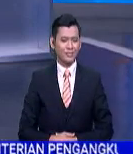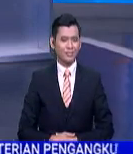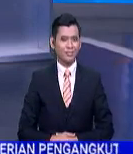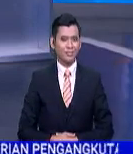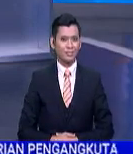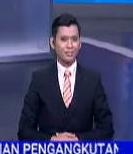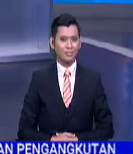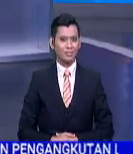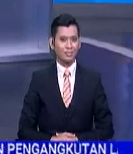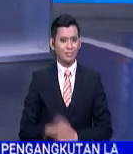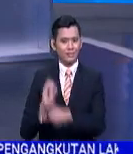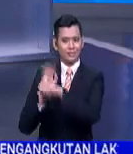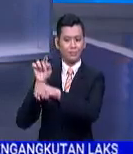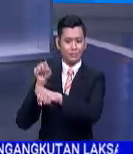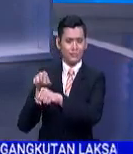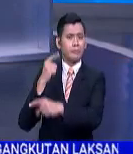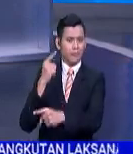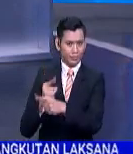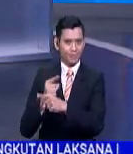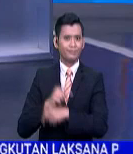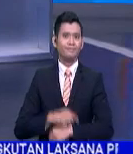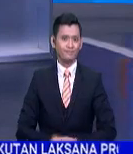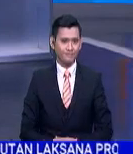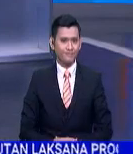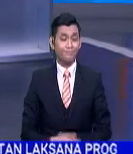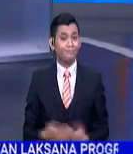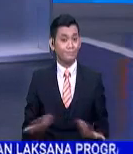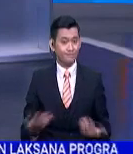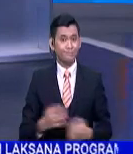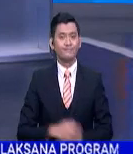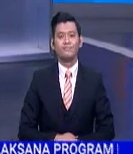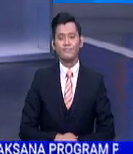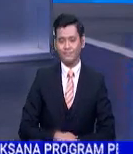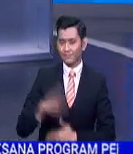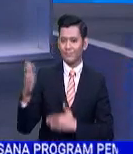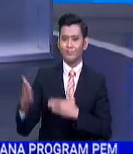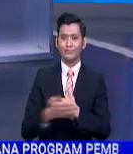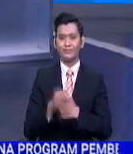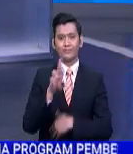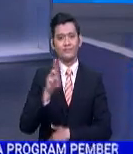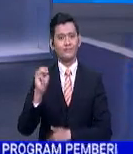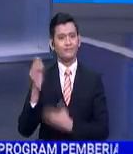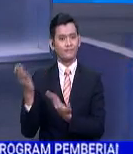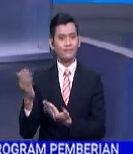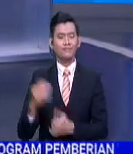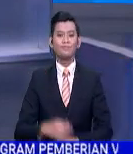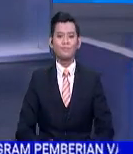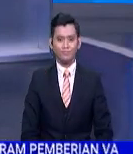bahawa COVID itu benar. Kembali ke rakan setugas di Angkasa Puri.